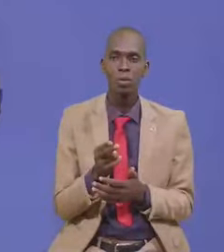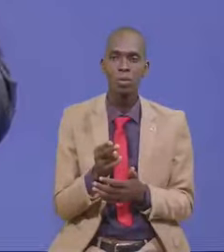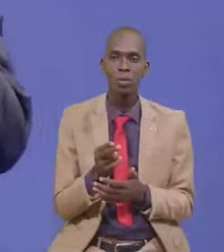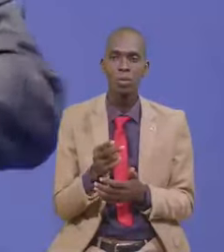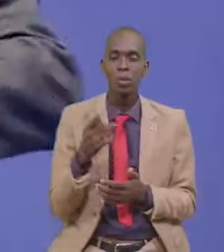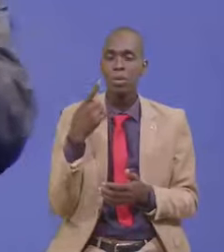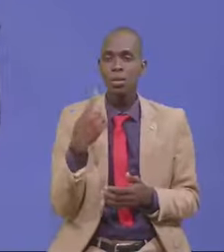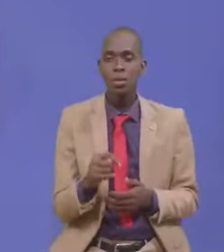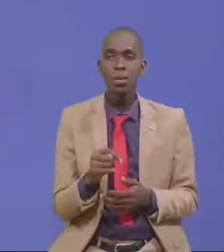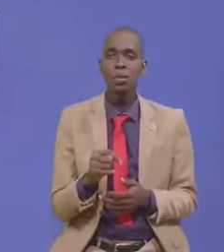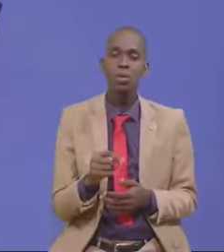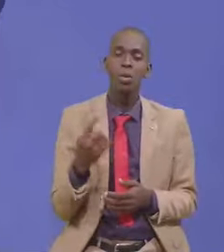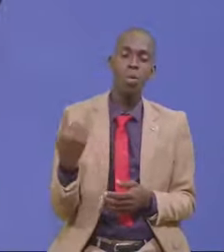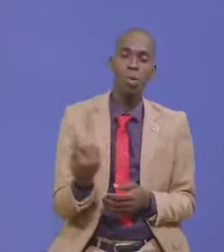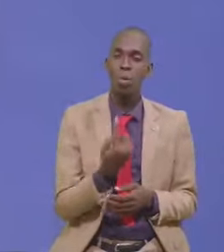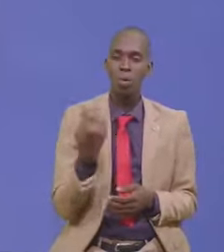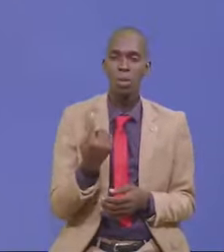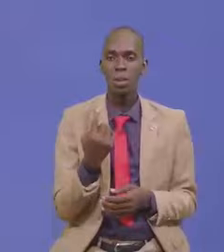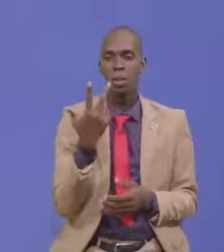La Sainte Trinité.